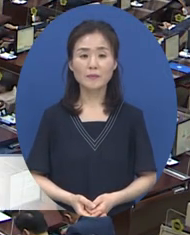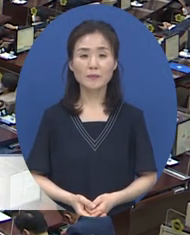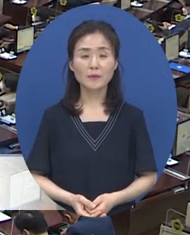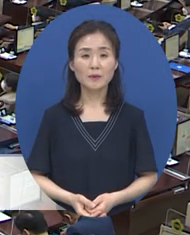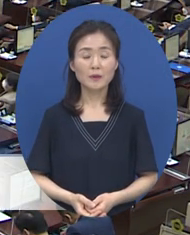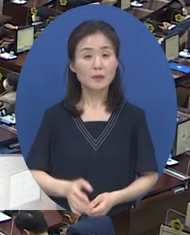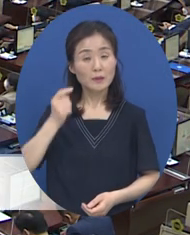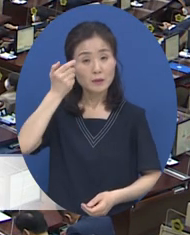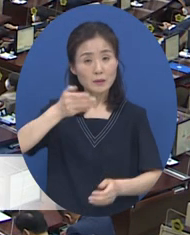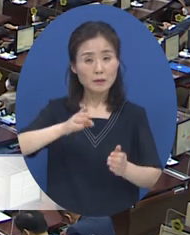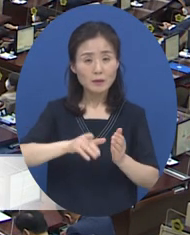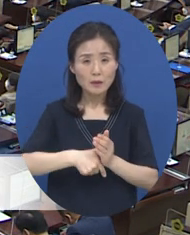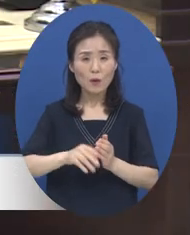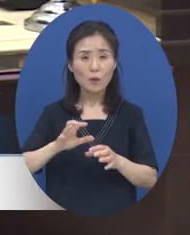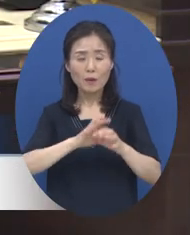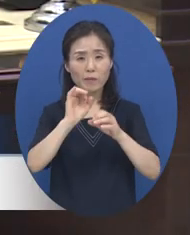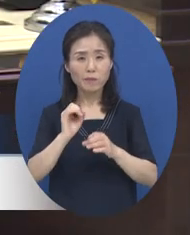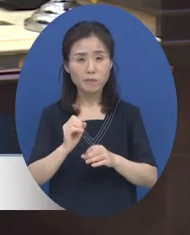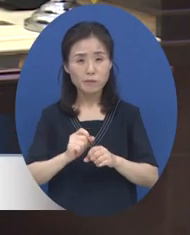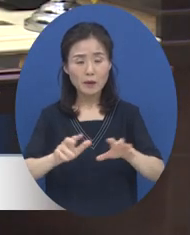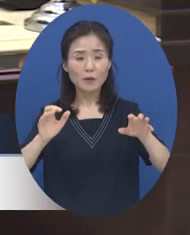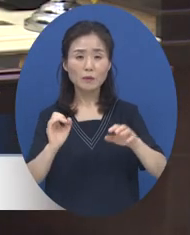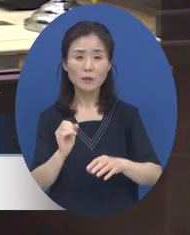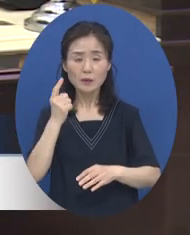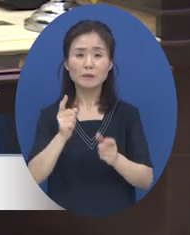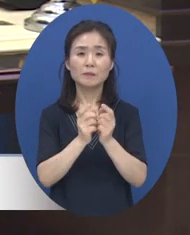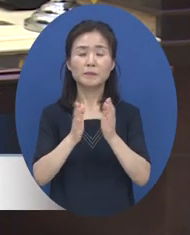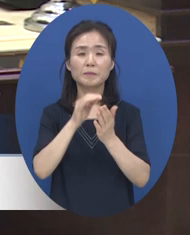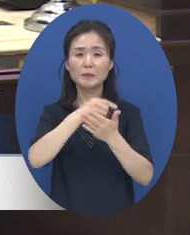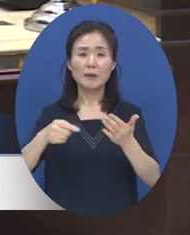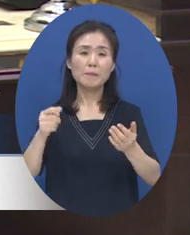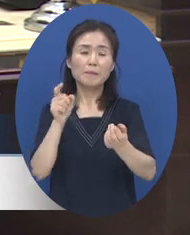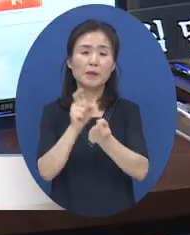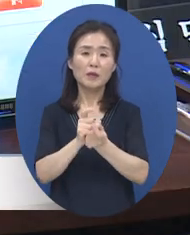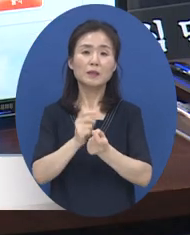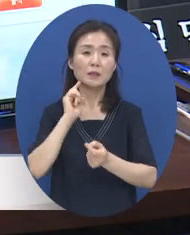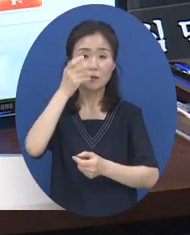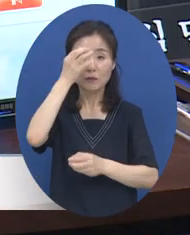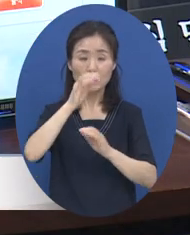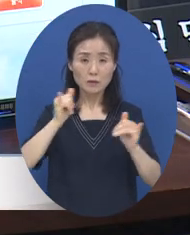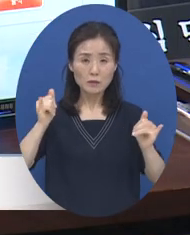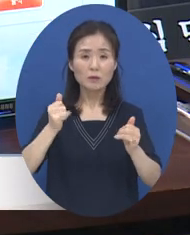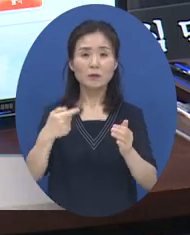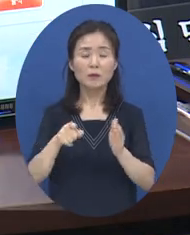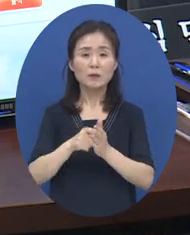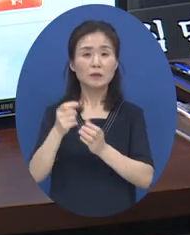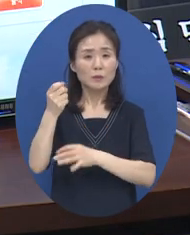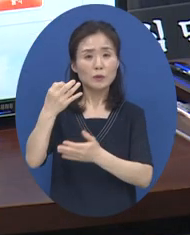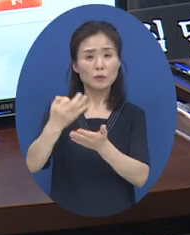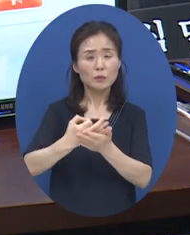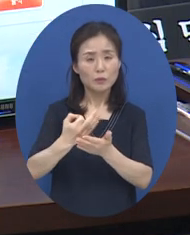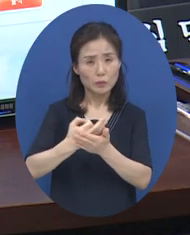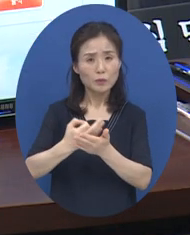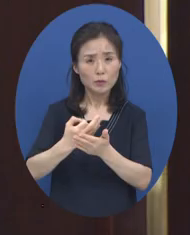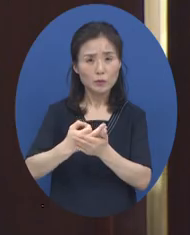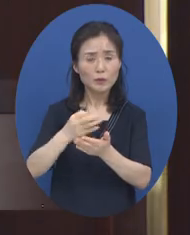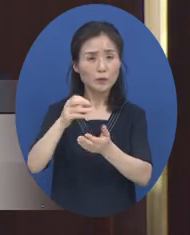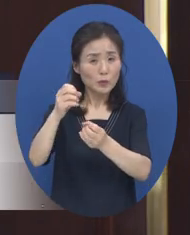도정 질의에선 코로나19 확산으로 인해 직접적인 피해를 입은 예술인들을 위한 기본소득 도입을 촉구하는 의견이